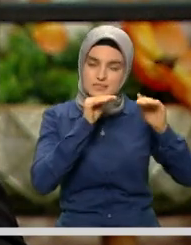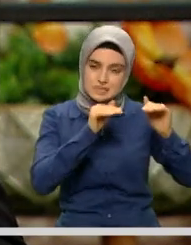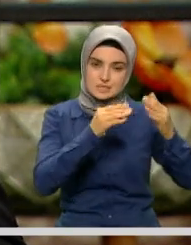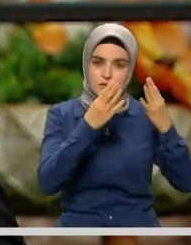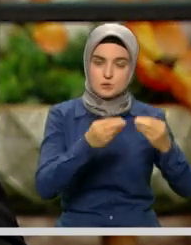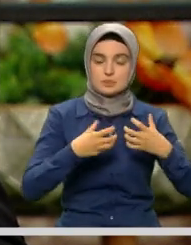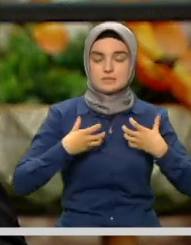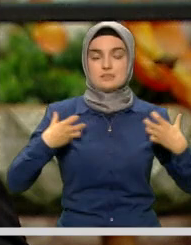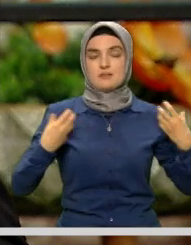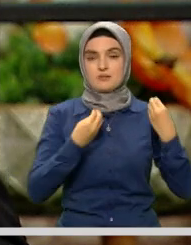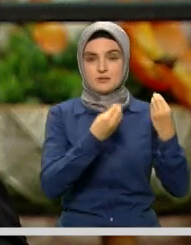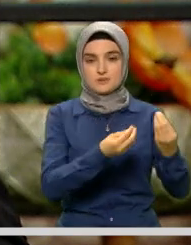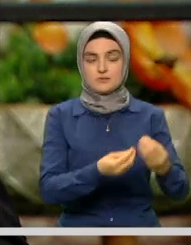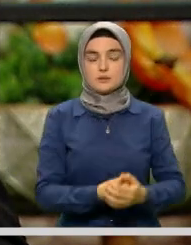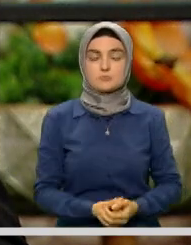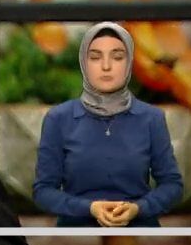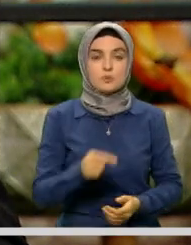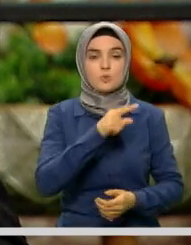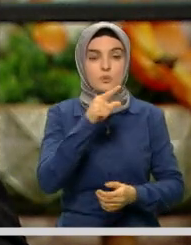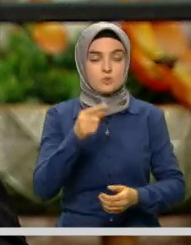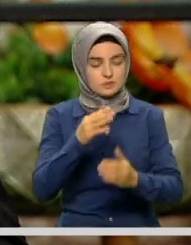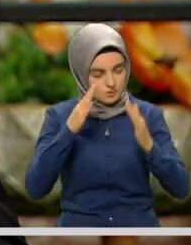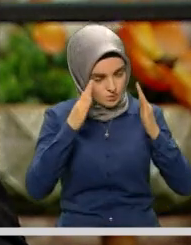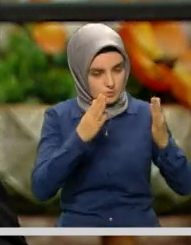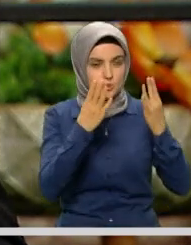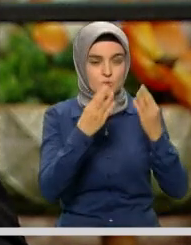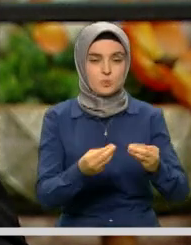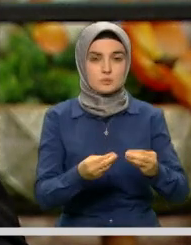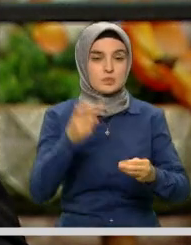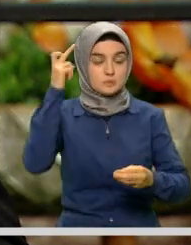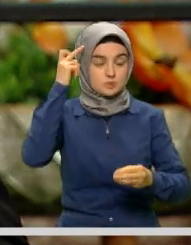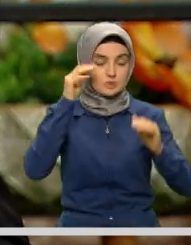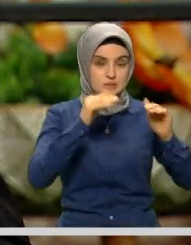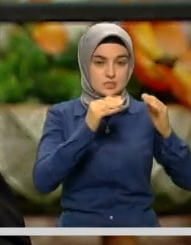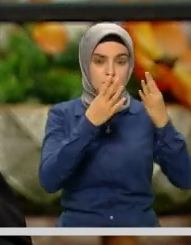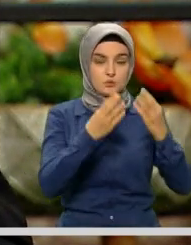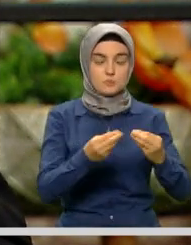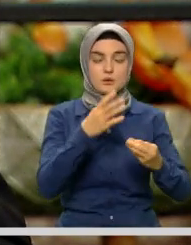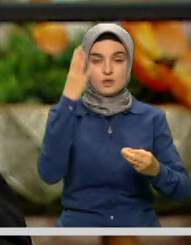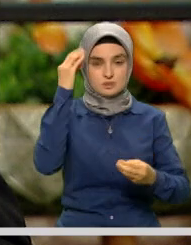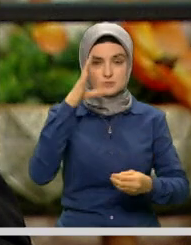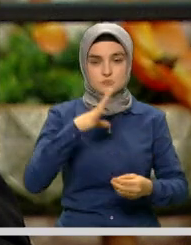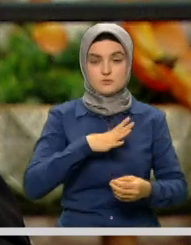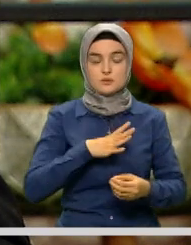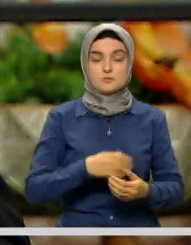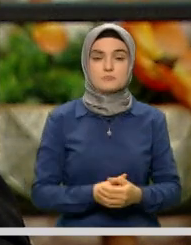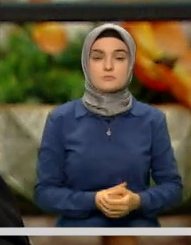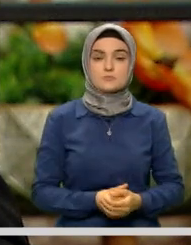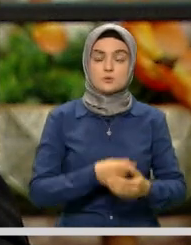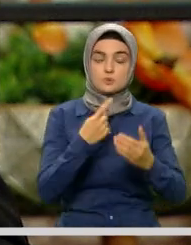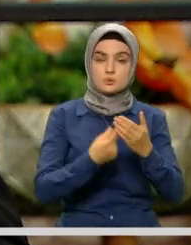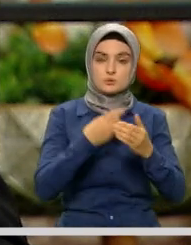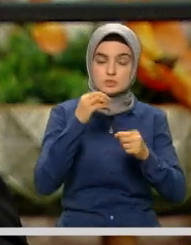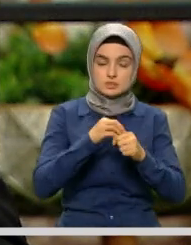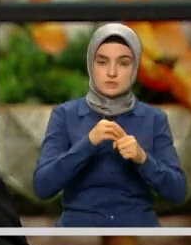onlara cesaret verme, yani onlara moral, motivasyon, psikolojik destek verme anlamındadır. Yani nihayetinde Kur'an-ı Kerim'de örneğin